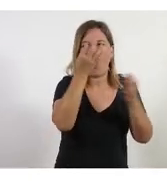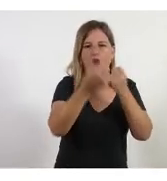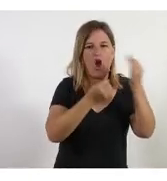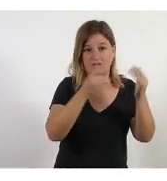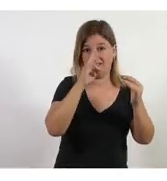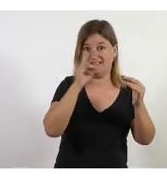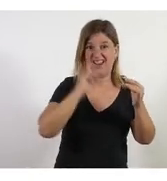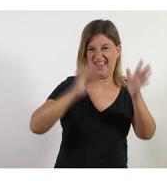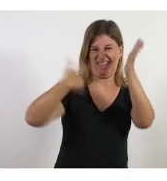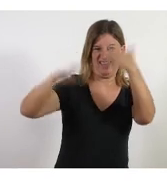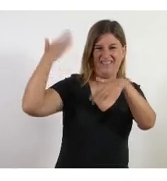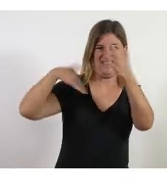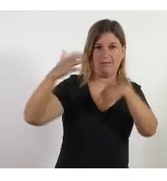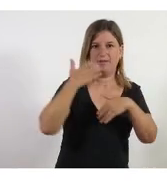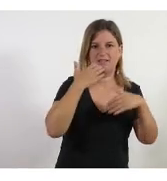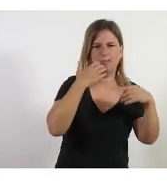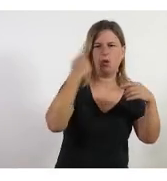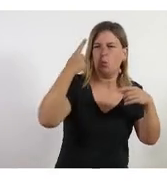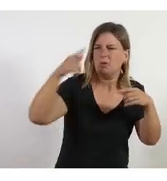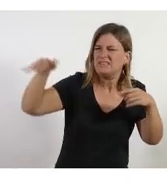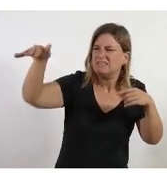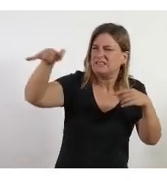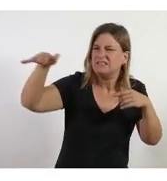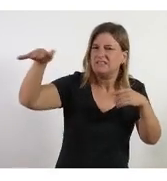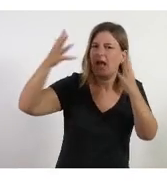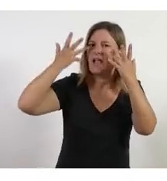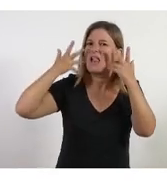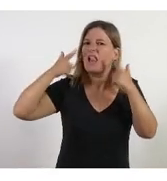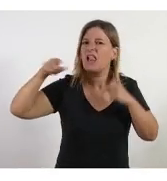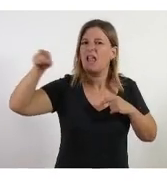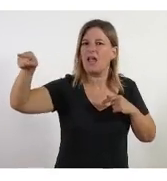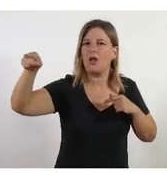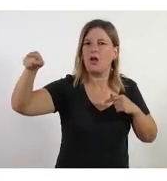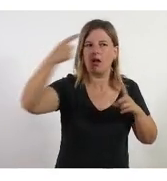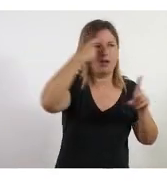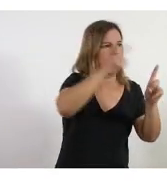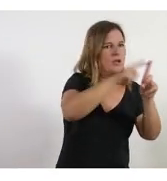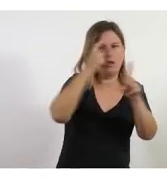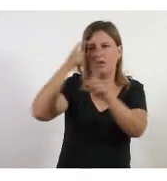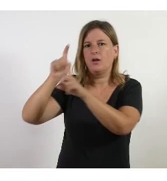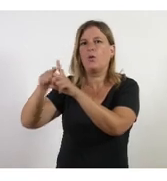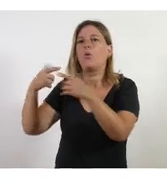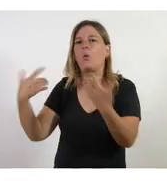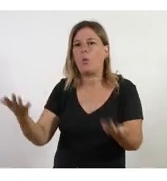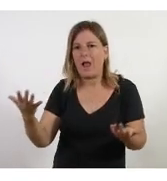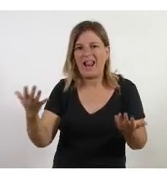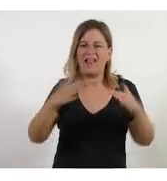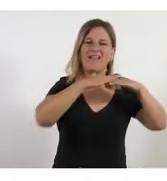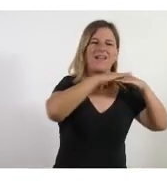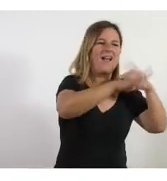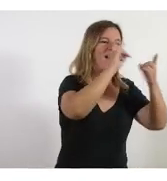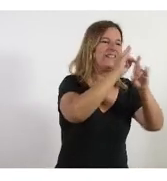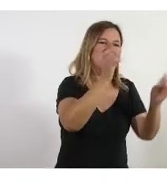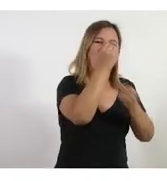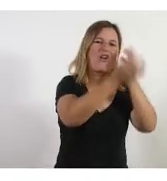tot. I en un cantonet ben llunyà hi ha un lleó. On presto la meva atenció? Les flors i el camp estupendo